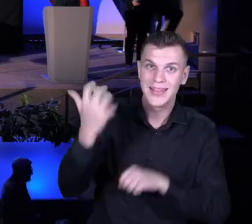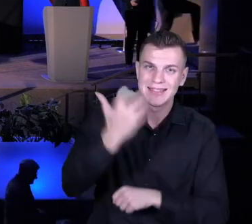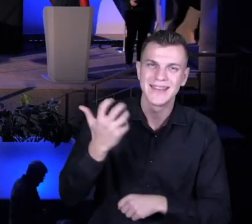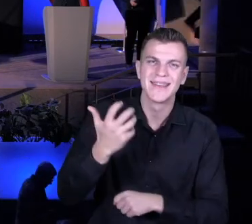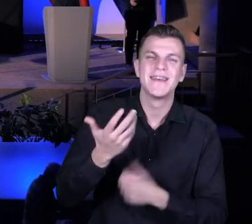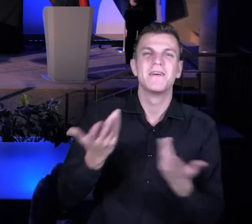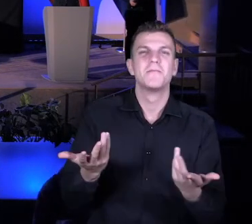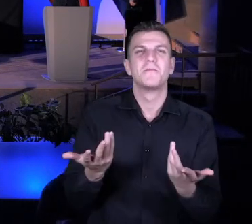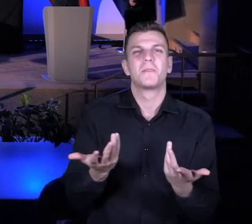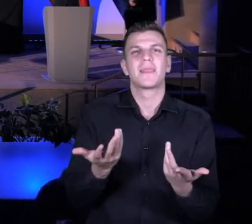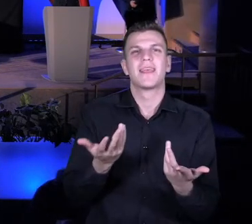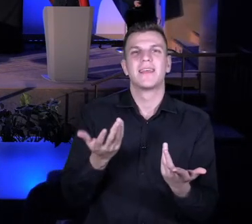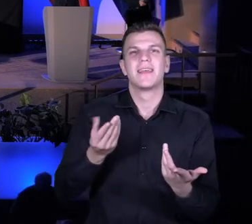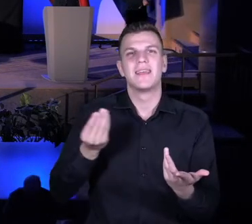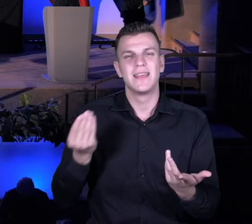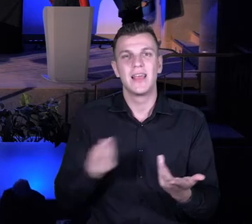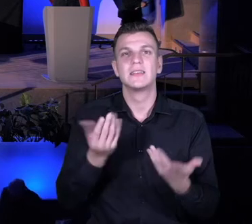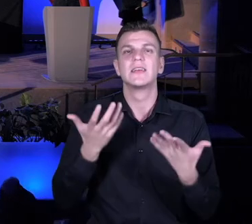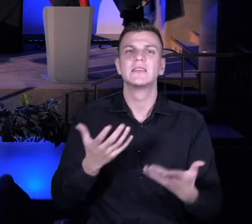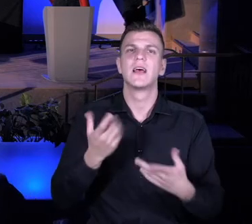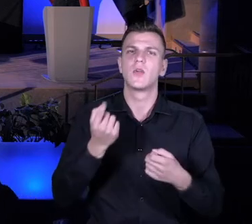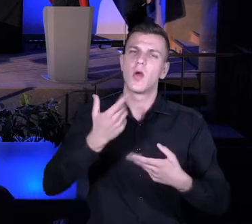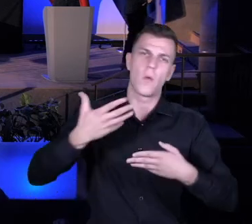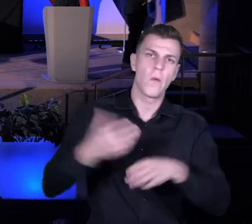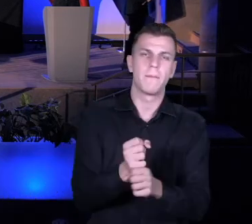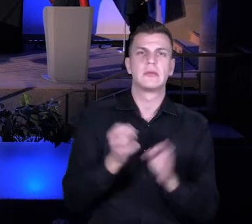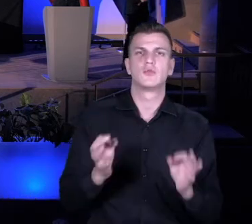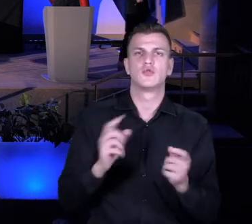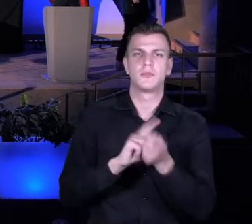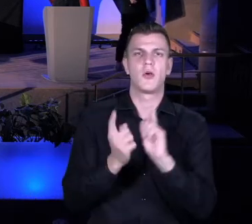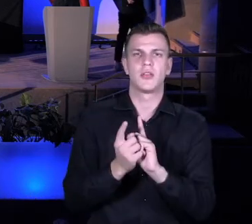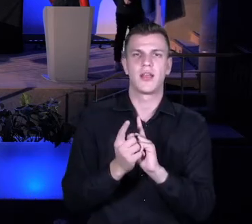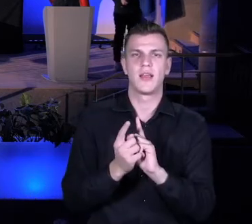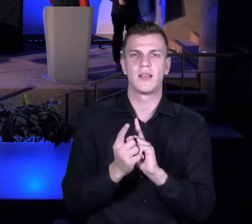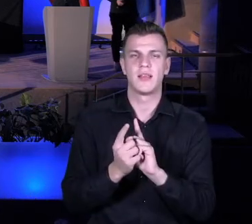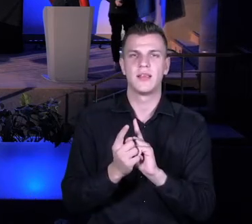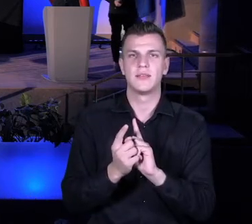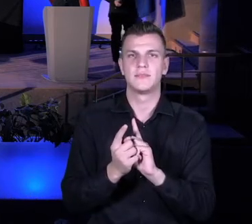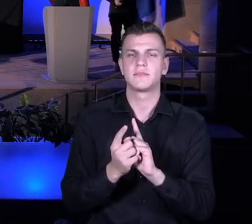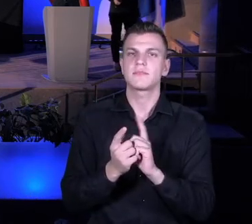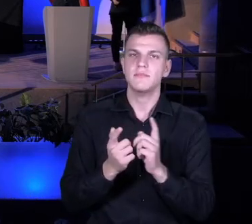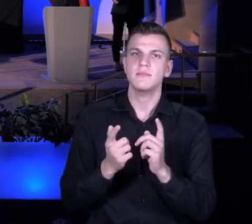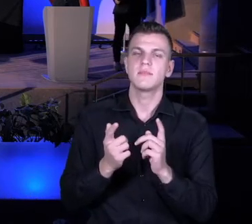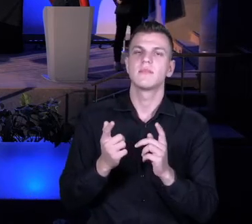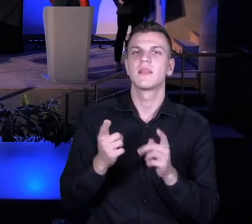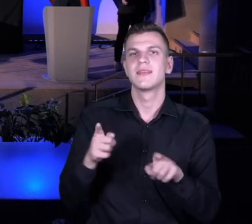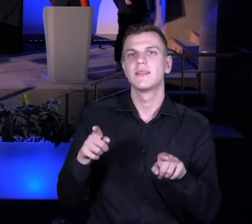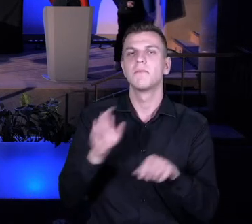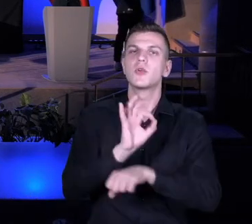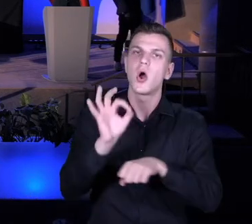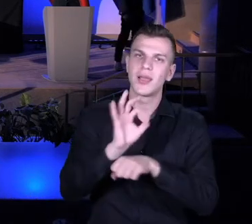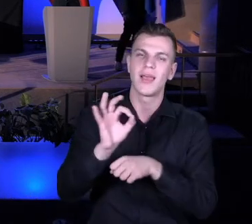do takich najważniejszych aktorów dzisiejszego naszego spotkania, czyli do szkół, które w nim uczestniczyły.